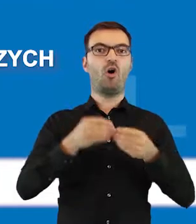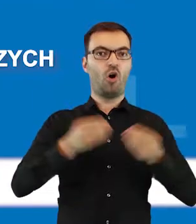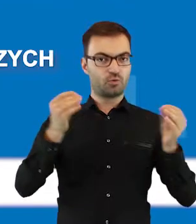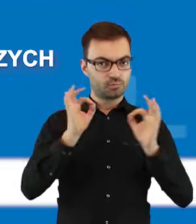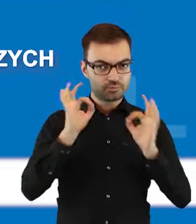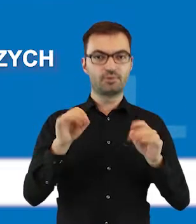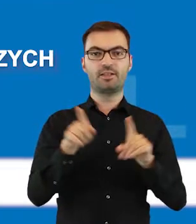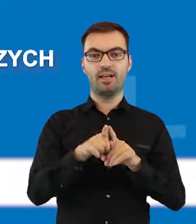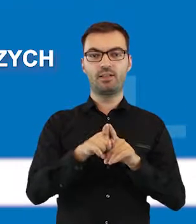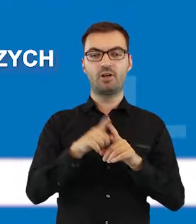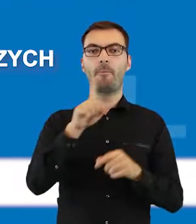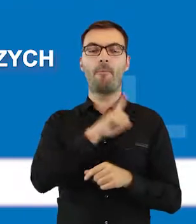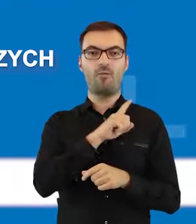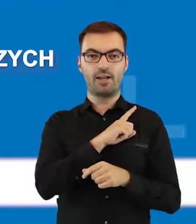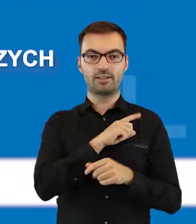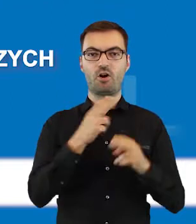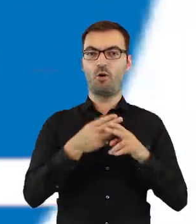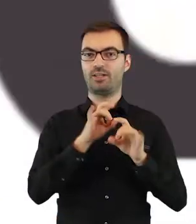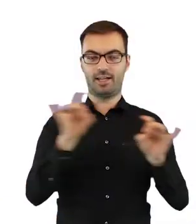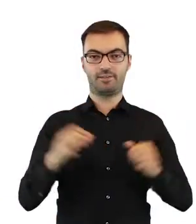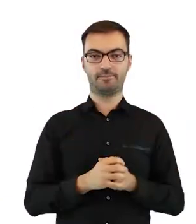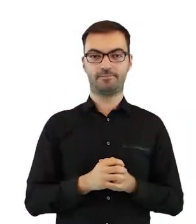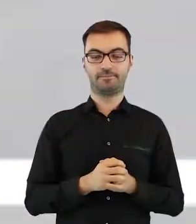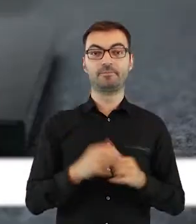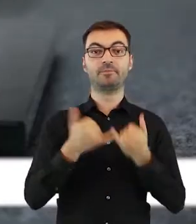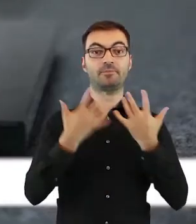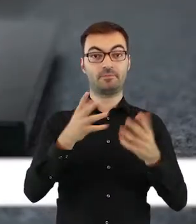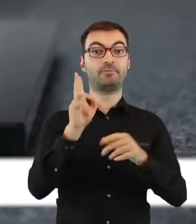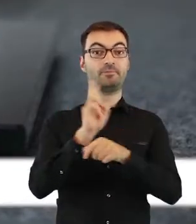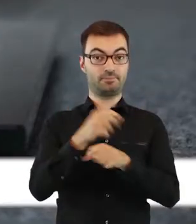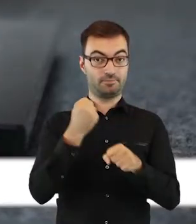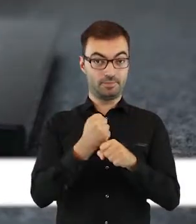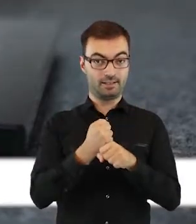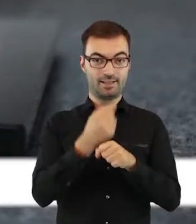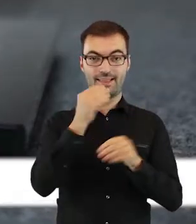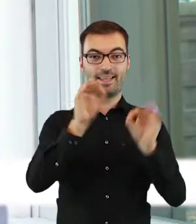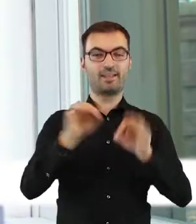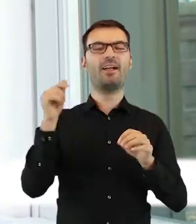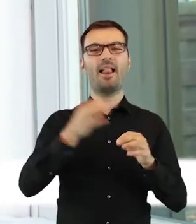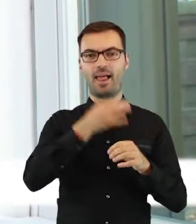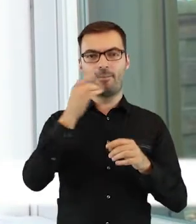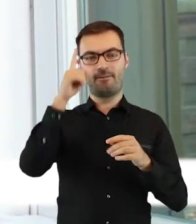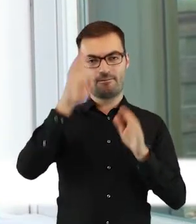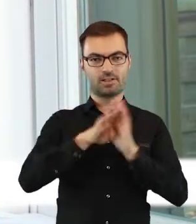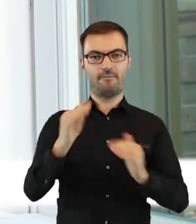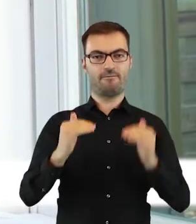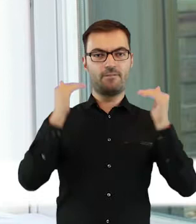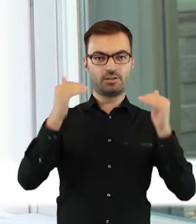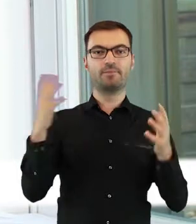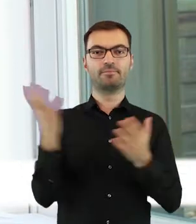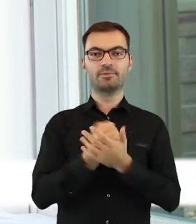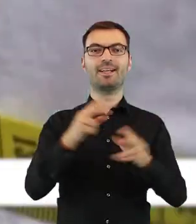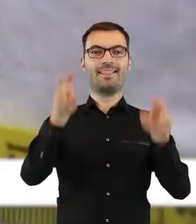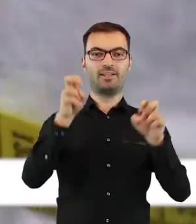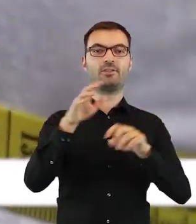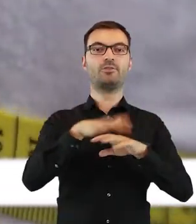zrównoważonego rozwoju oraz profilaktyki chorób niezakaźnych. Do podjęcia pracy w tym zawodzie preferowane jest wyższe wykształcenie i